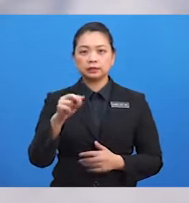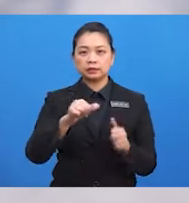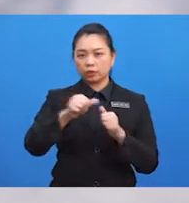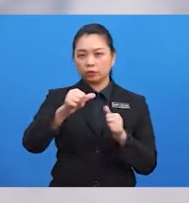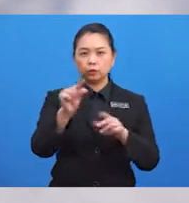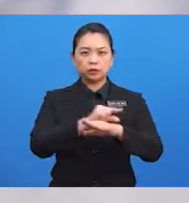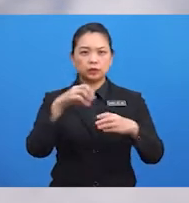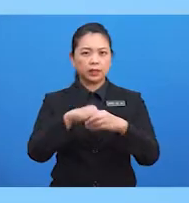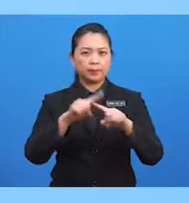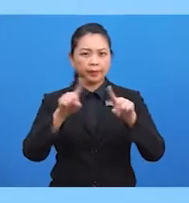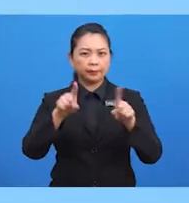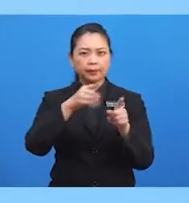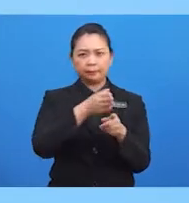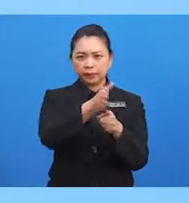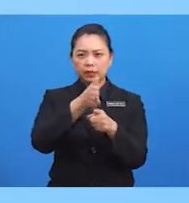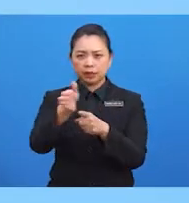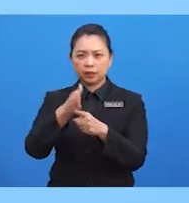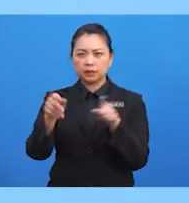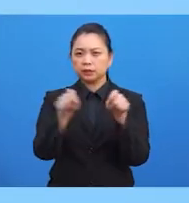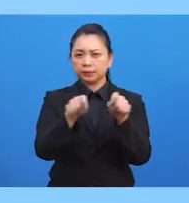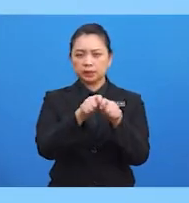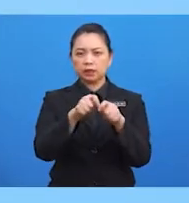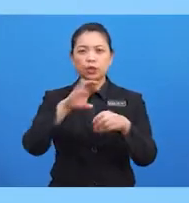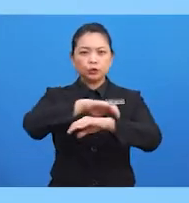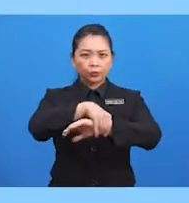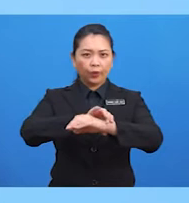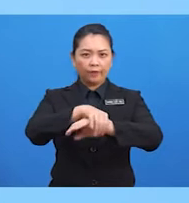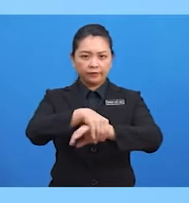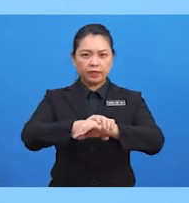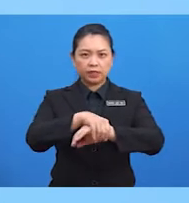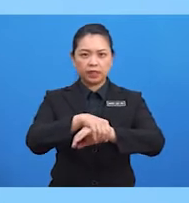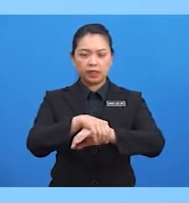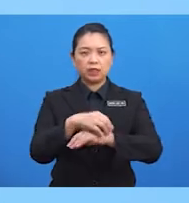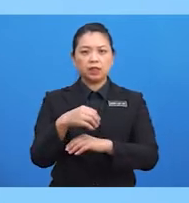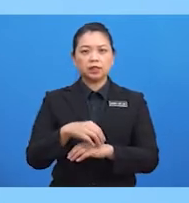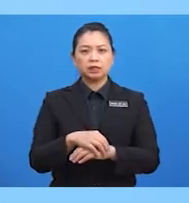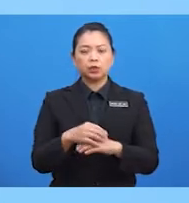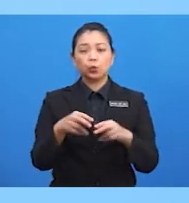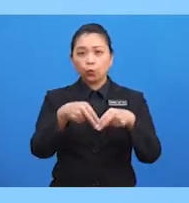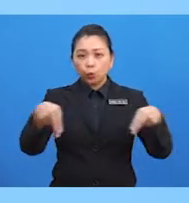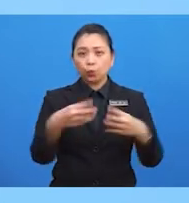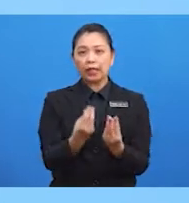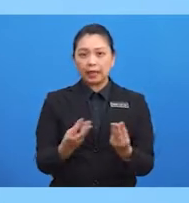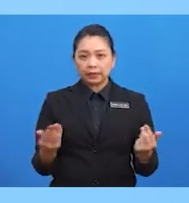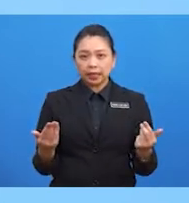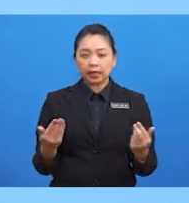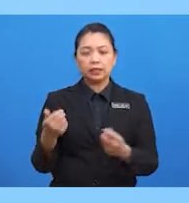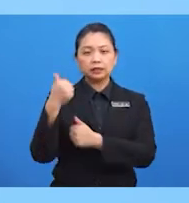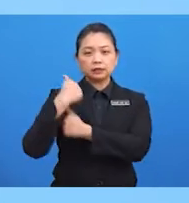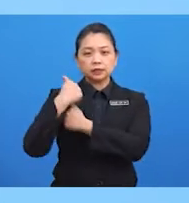bidang seperti geografi, ukur tanah, ketenteraan,